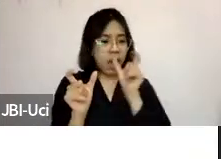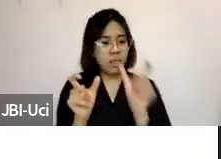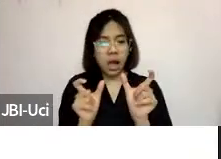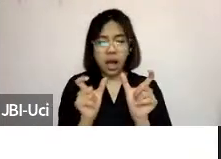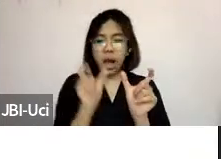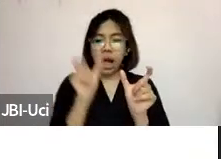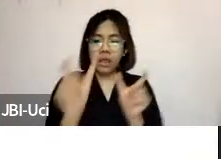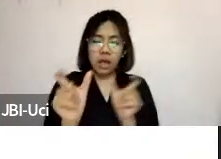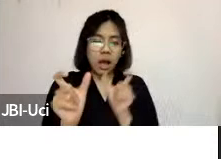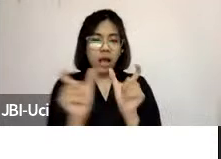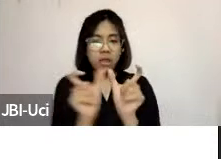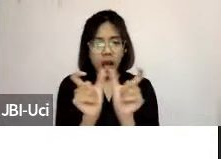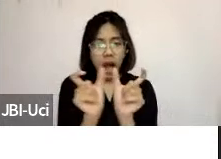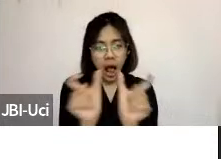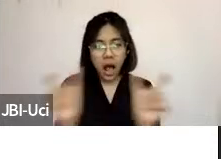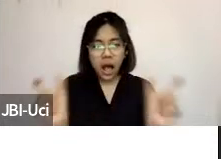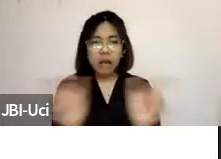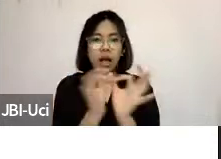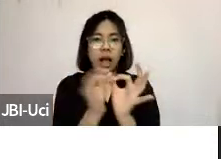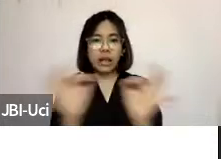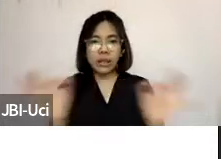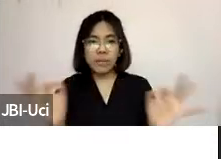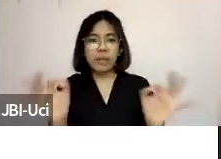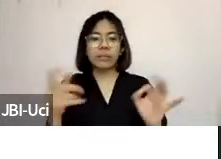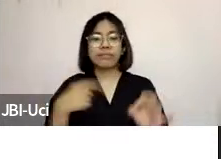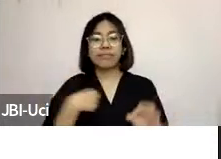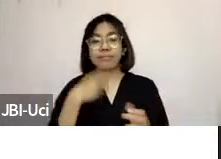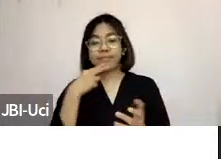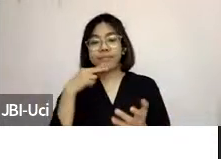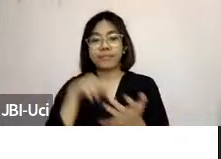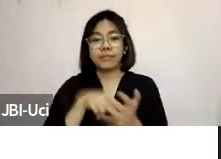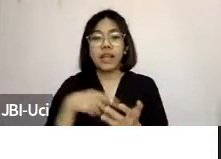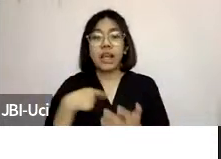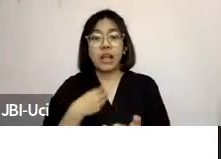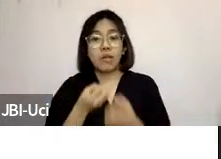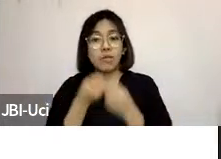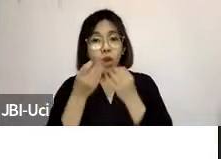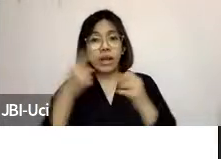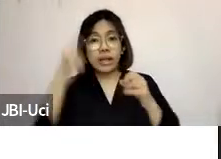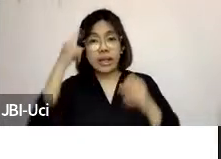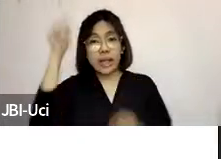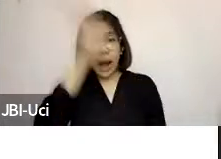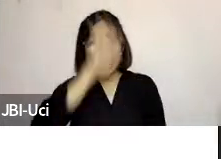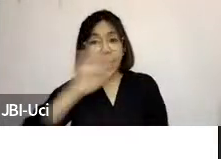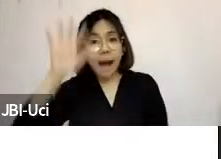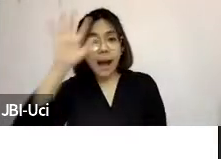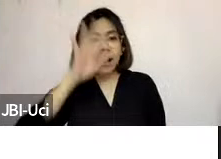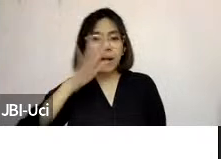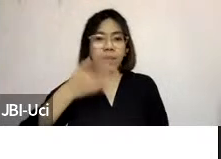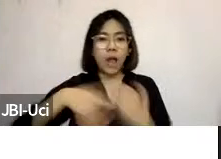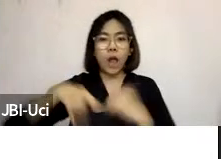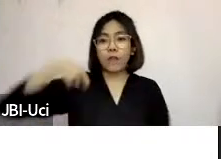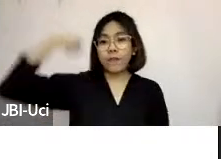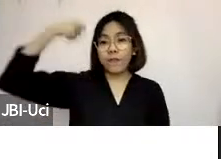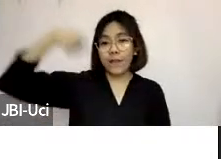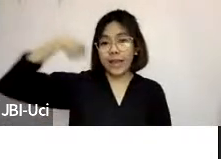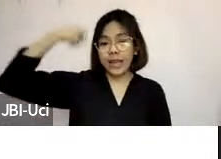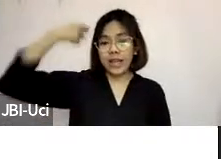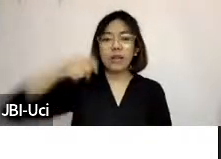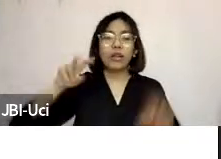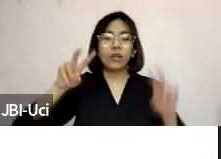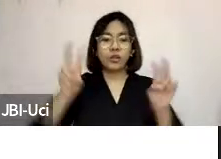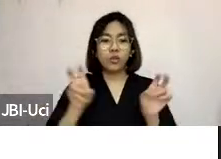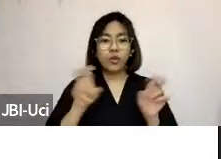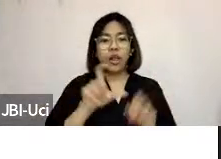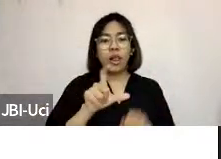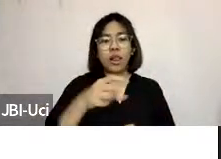gitu ya faizin Gang saya memberikan ilustrasi sebuah film Blade Hafiz Itu loh dari kawan saya